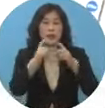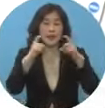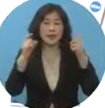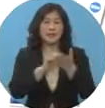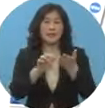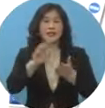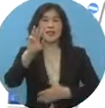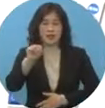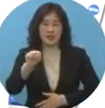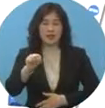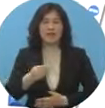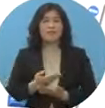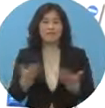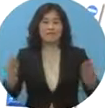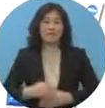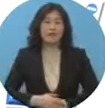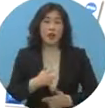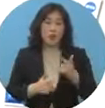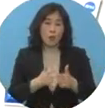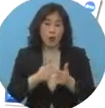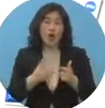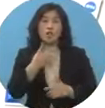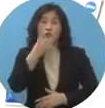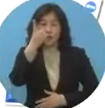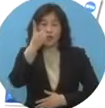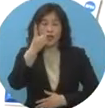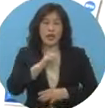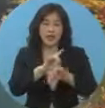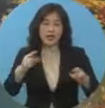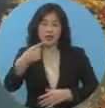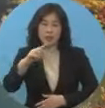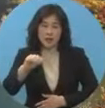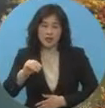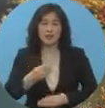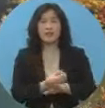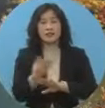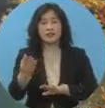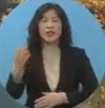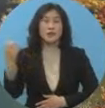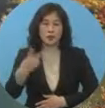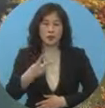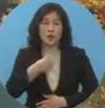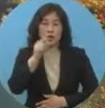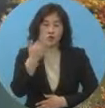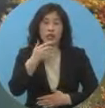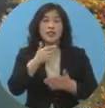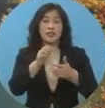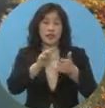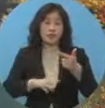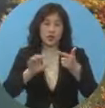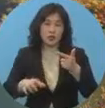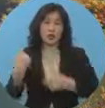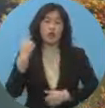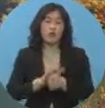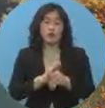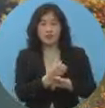전달했습니다 또 목포시 와 순천시에 도 각각 1000만원씩 을 전달한 데 이어 여수시와 나주시 에도 후원금을